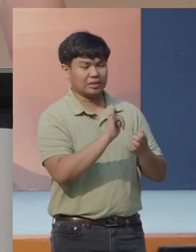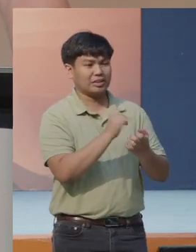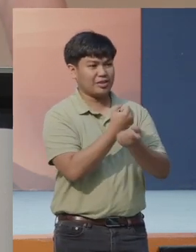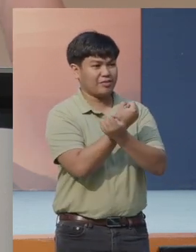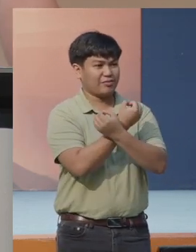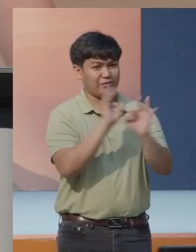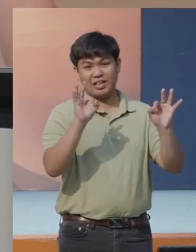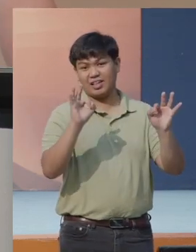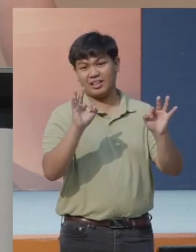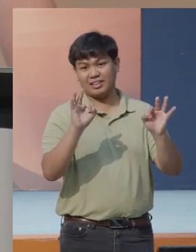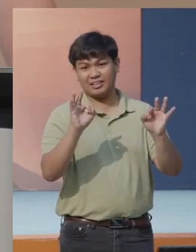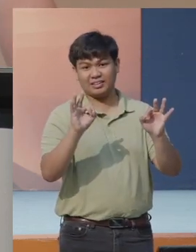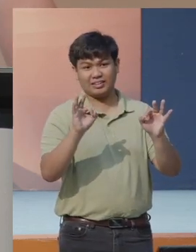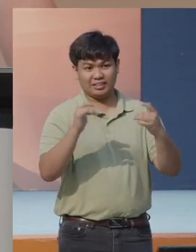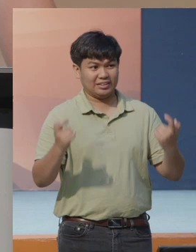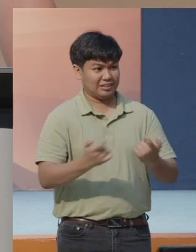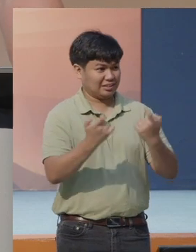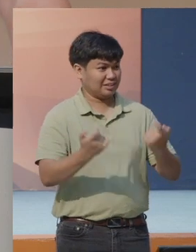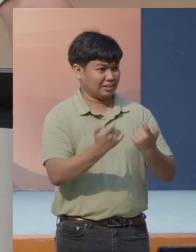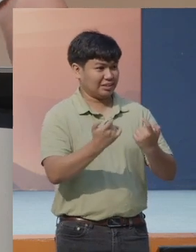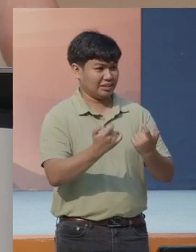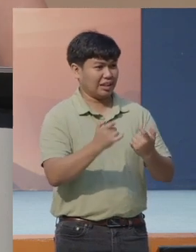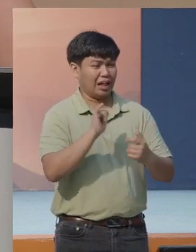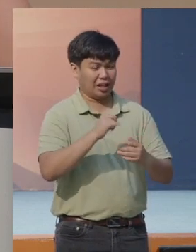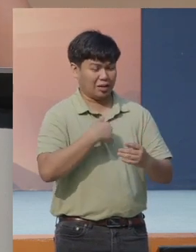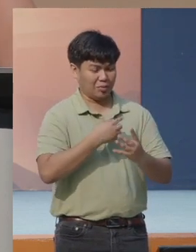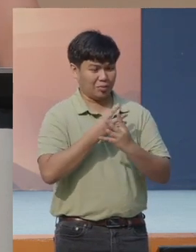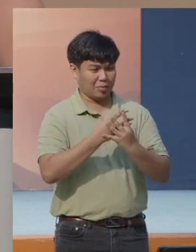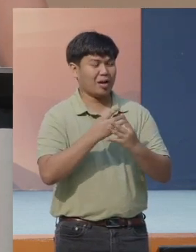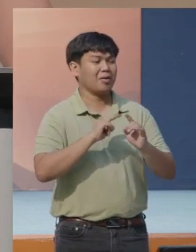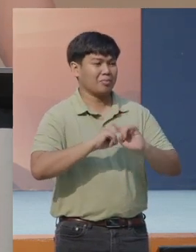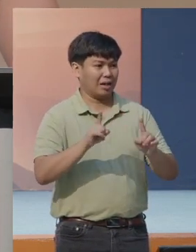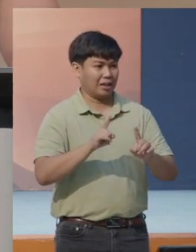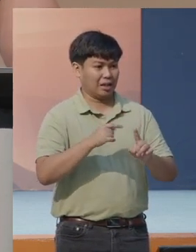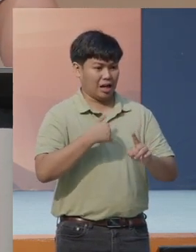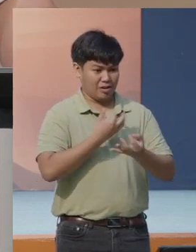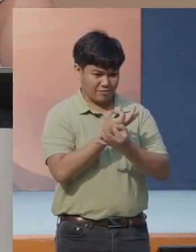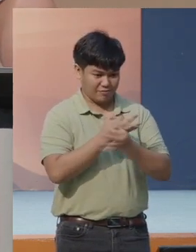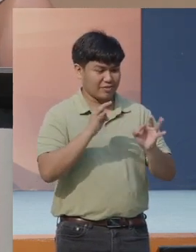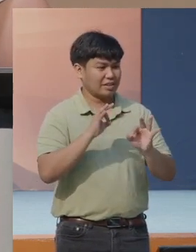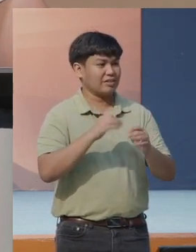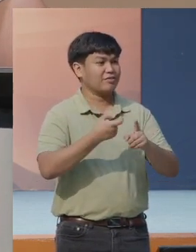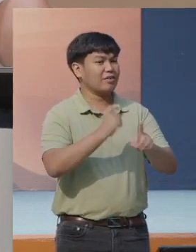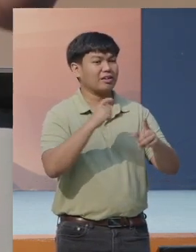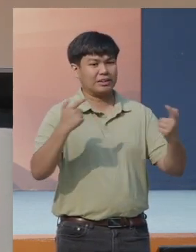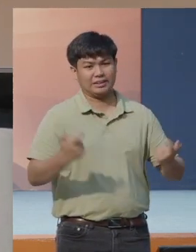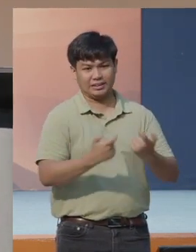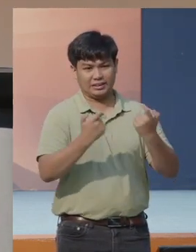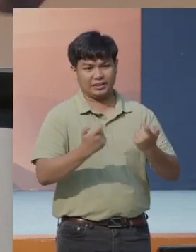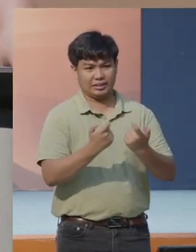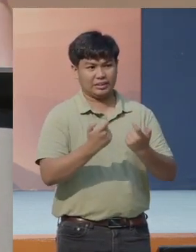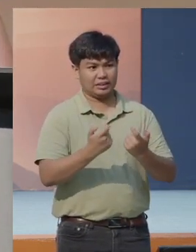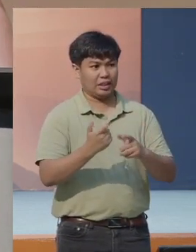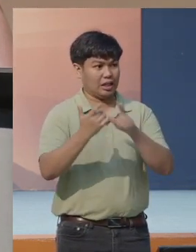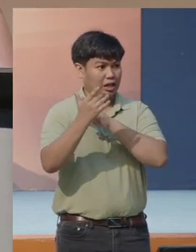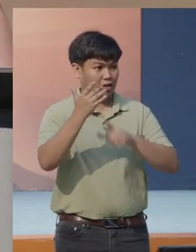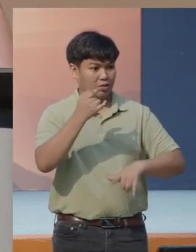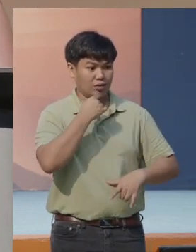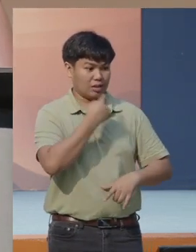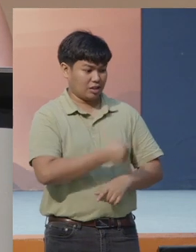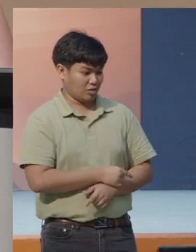Would you like for the Lord to say to you